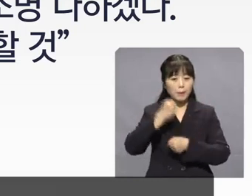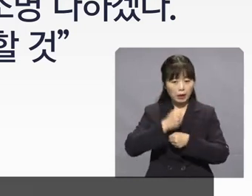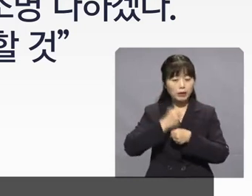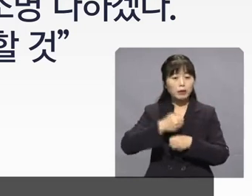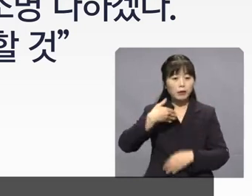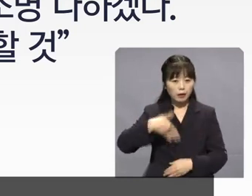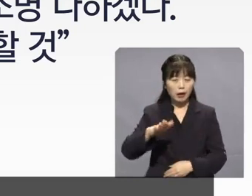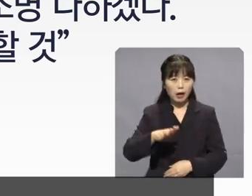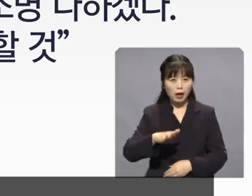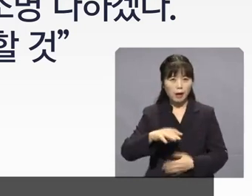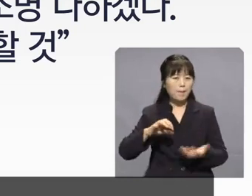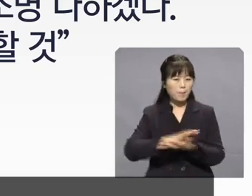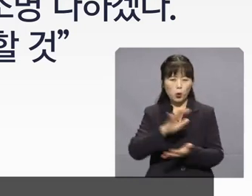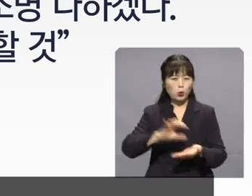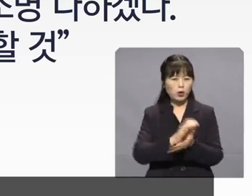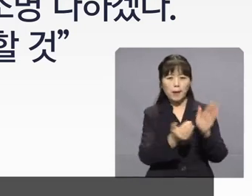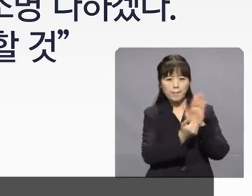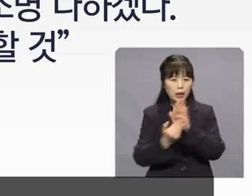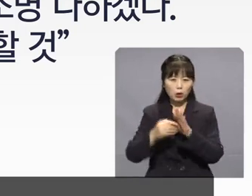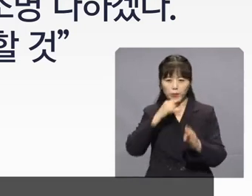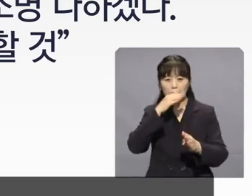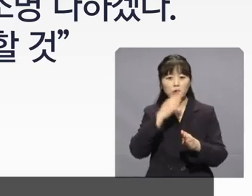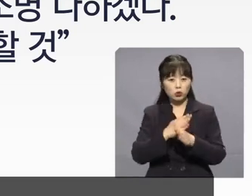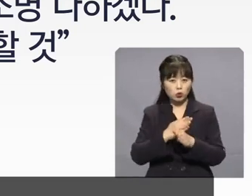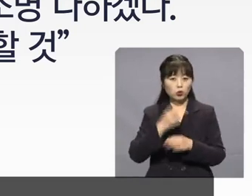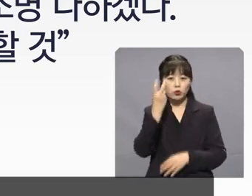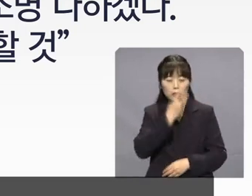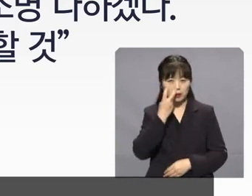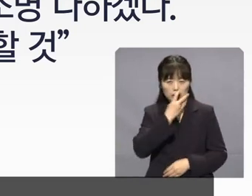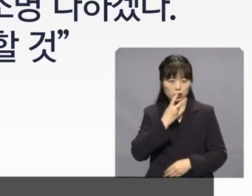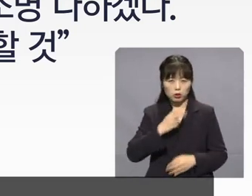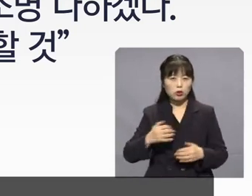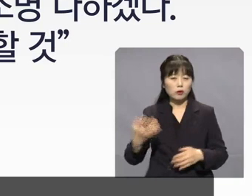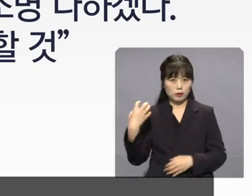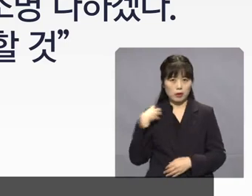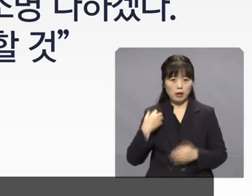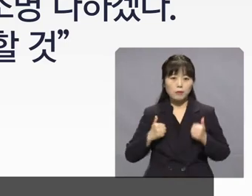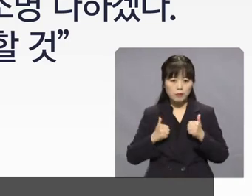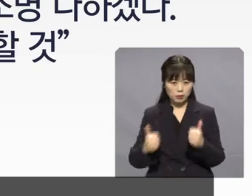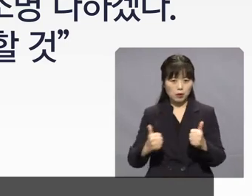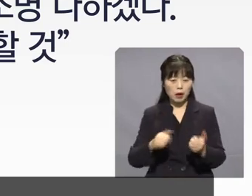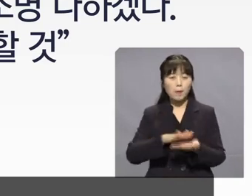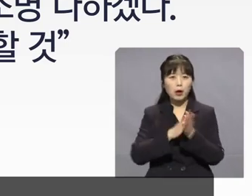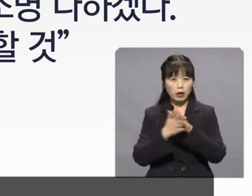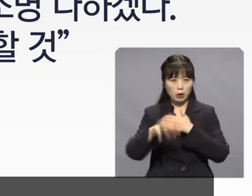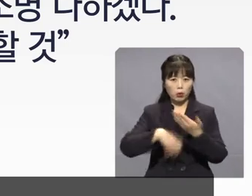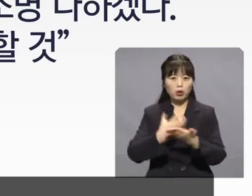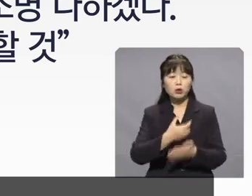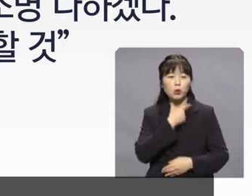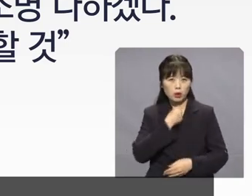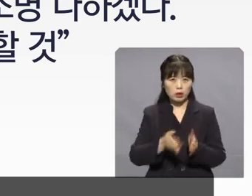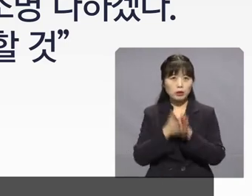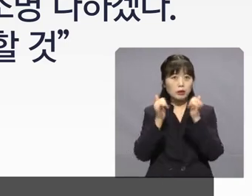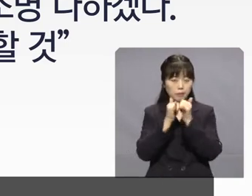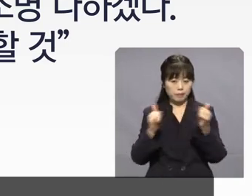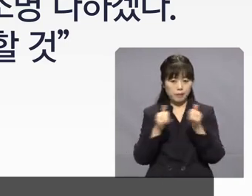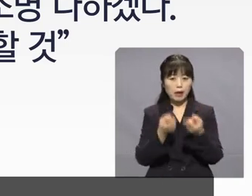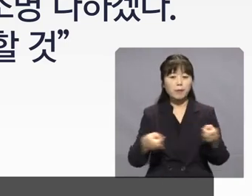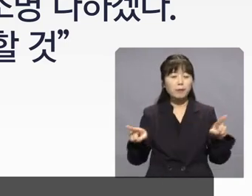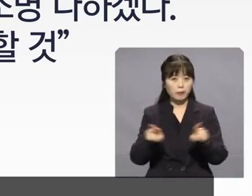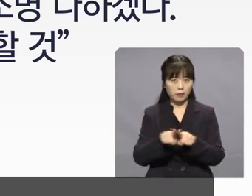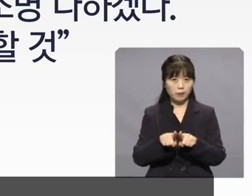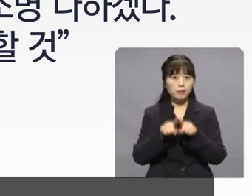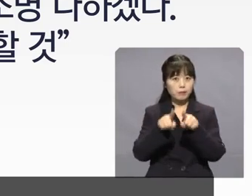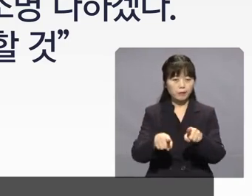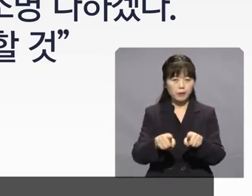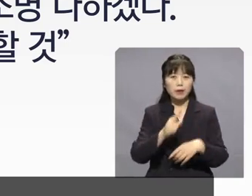가겠다 폭정을 맞고 민주공화정을 지키는 조명을 다하겠다 변화와 혁신을 원하는 시민과